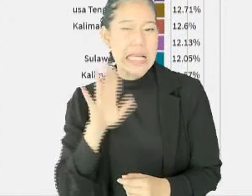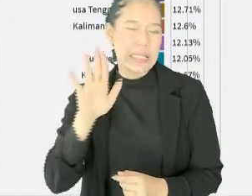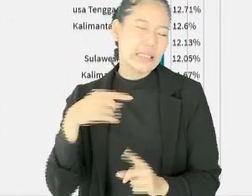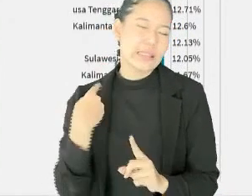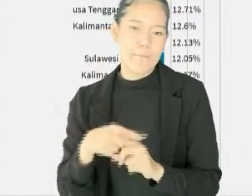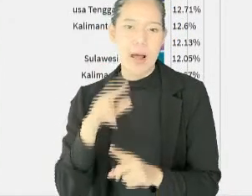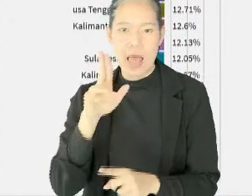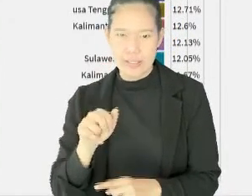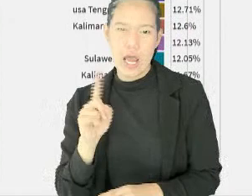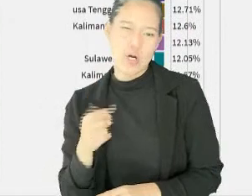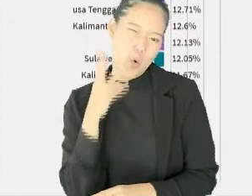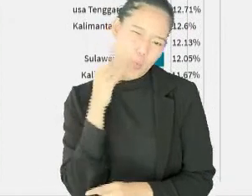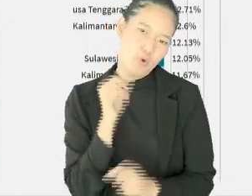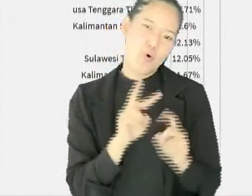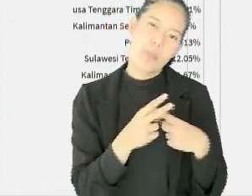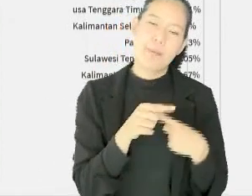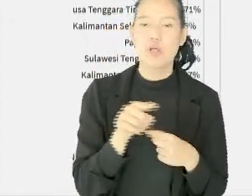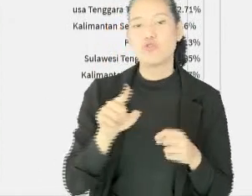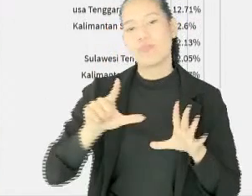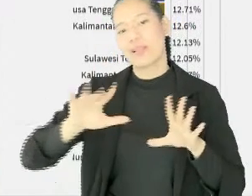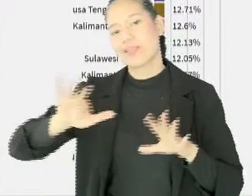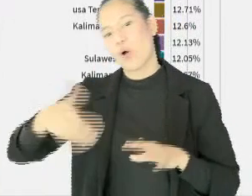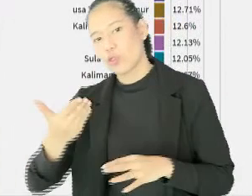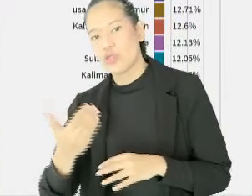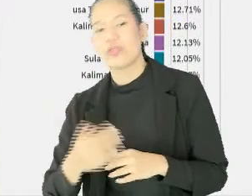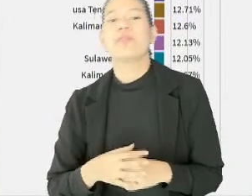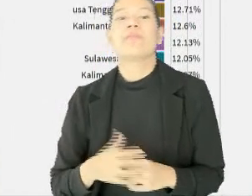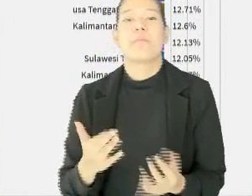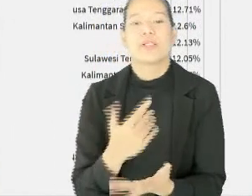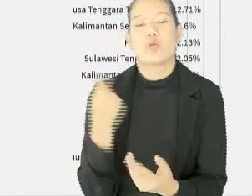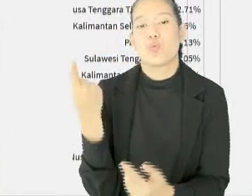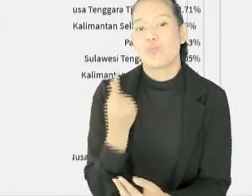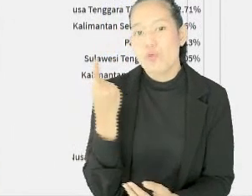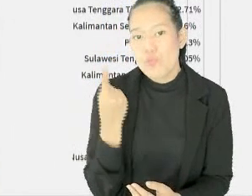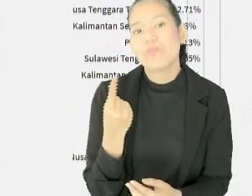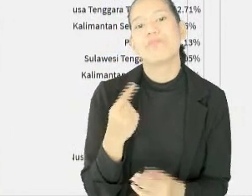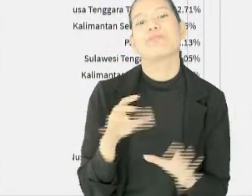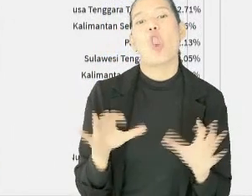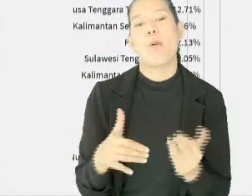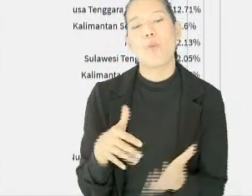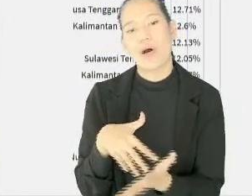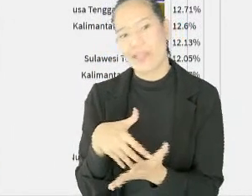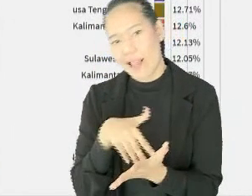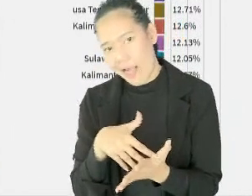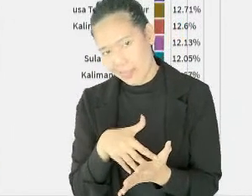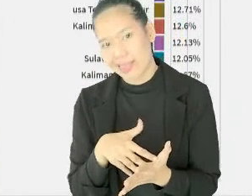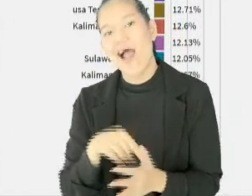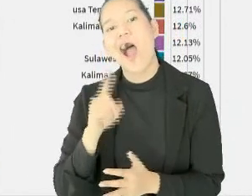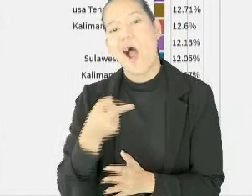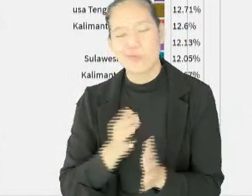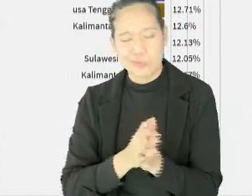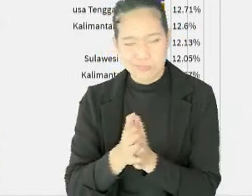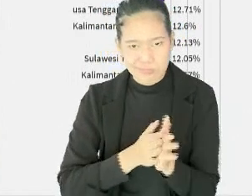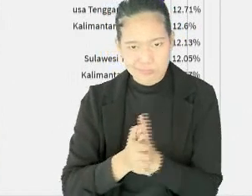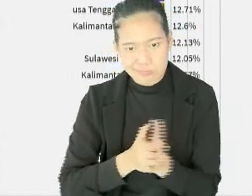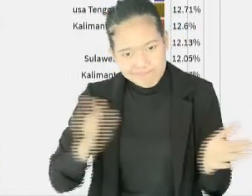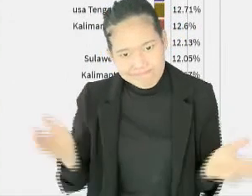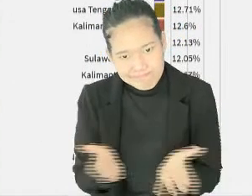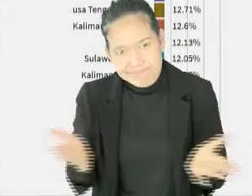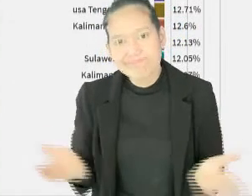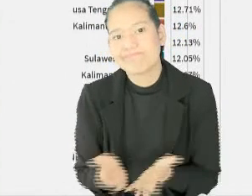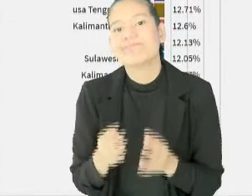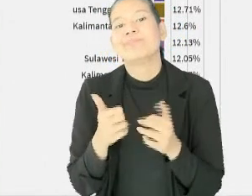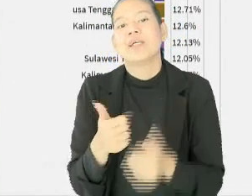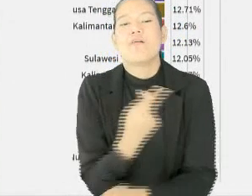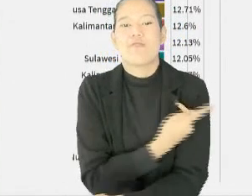nambahin lagi terkait dengan solusinya 12-17 tahun masyarakat umum kelompok rentan itu juga harus kita dorong lagi agar lebih banyak